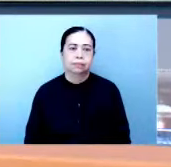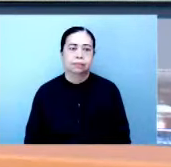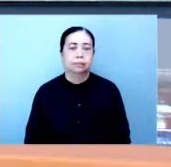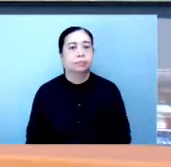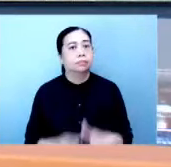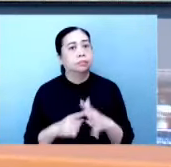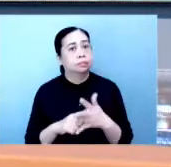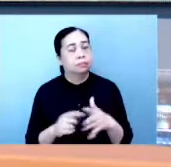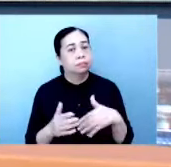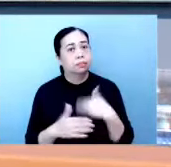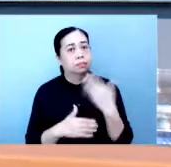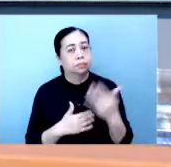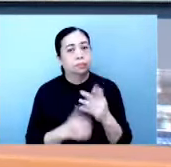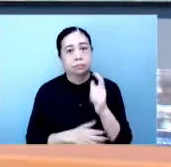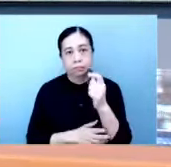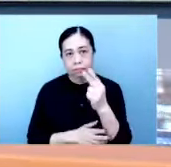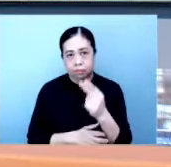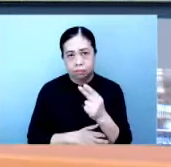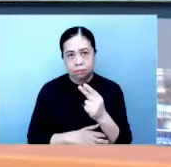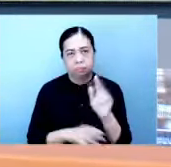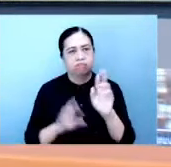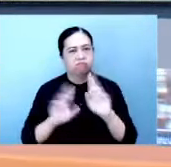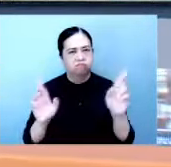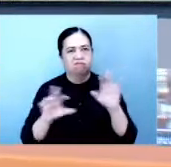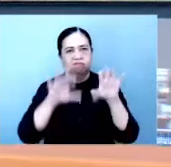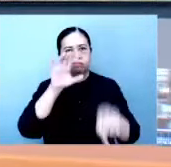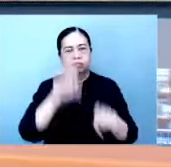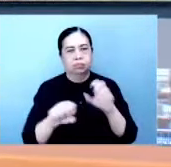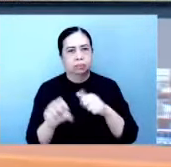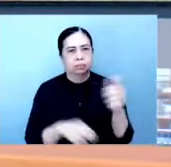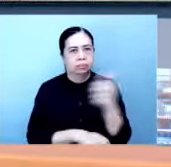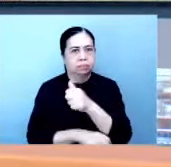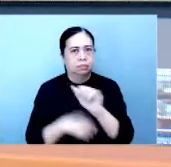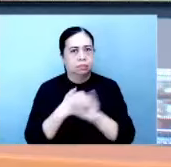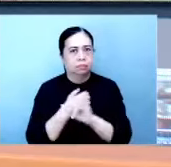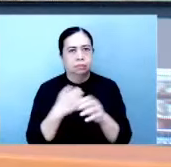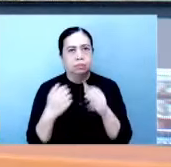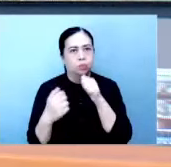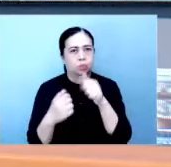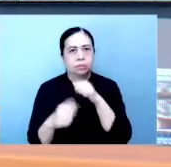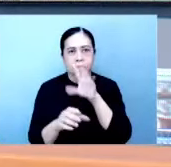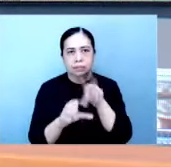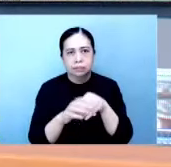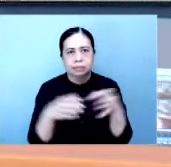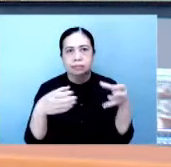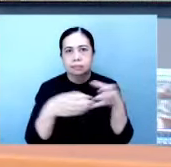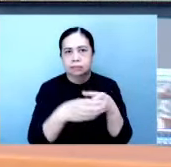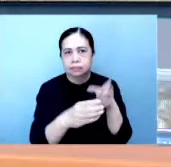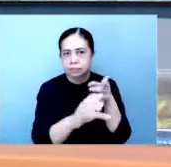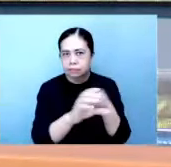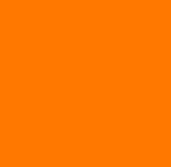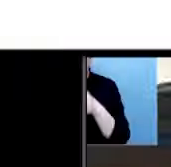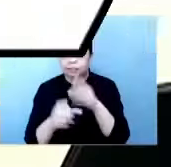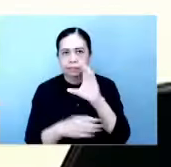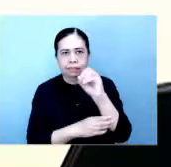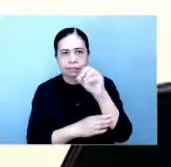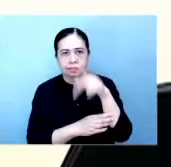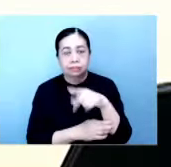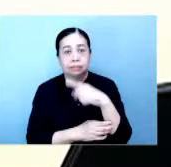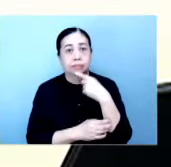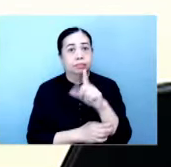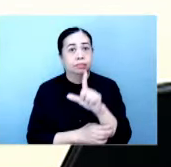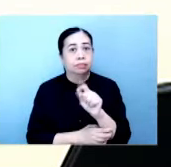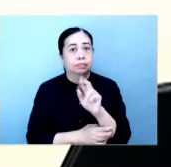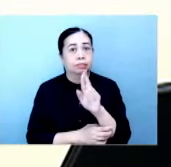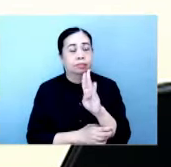sa darating na Huwebes, huhulihin na ang mga pumapasadang jeep na hindi consolidated o sumali sa kooperatiba. Ayon sa LTFRB